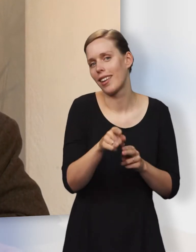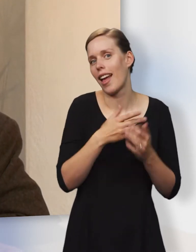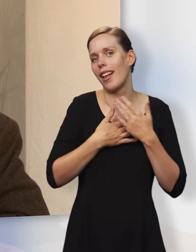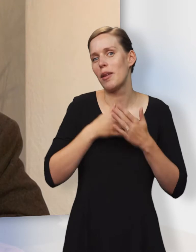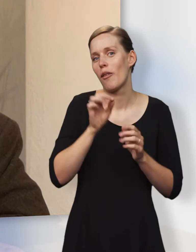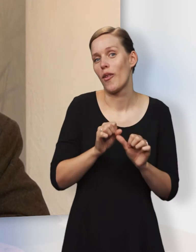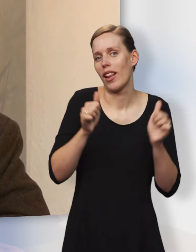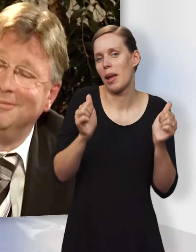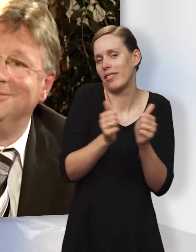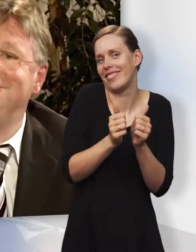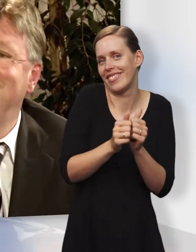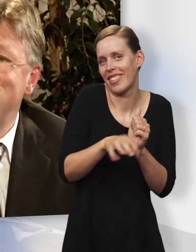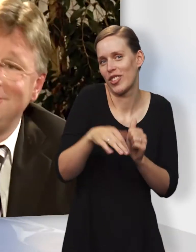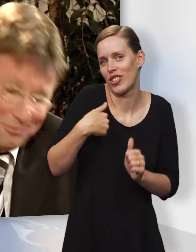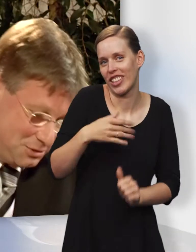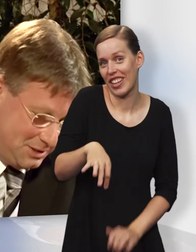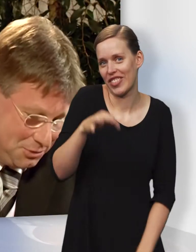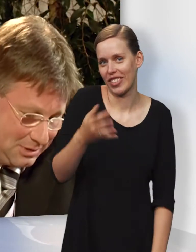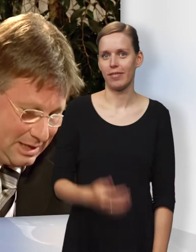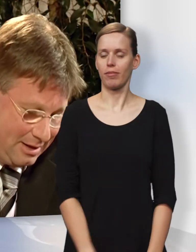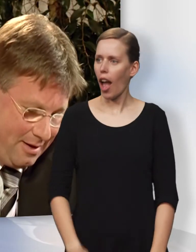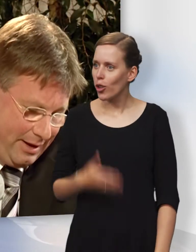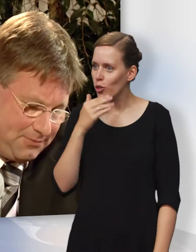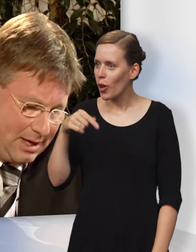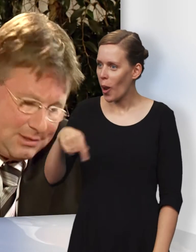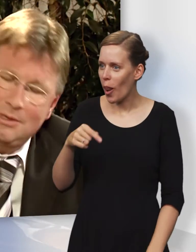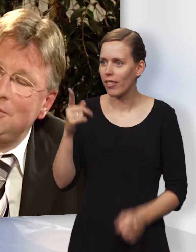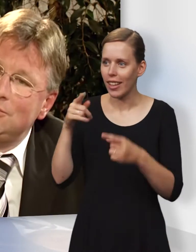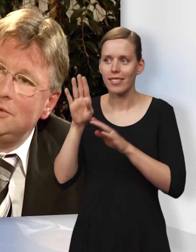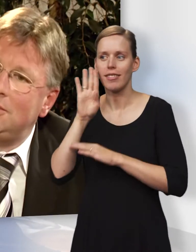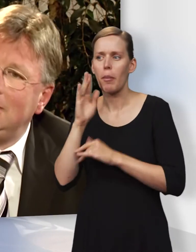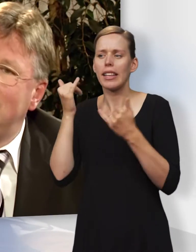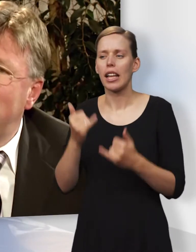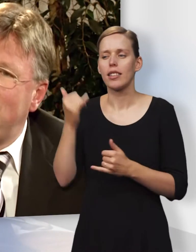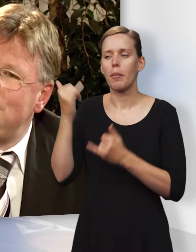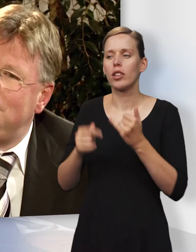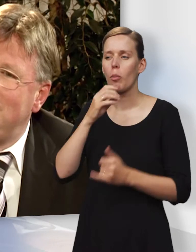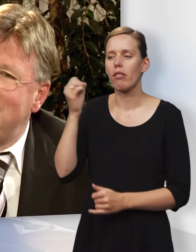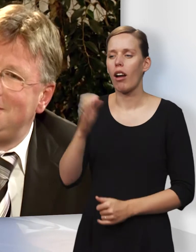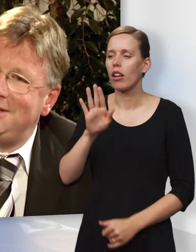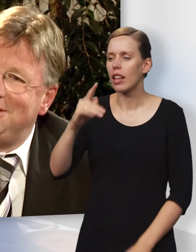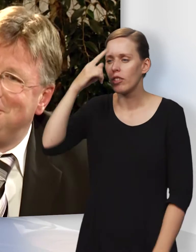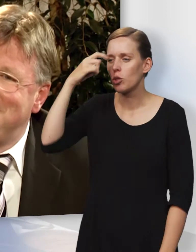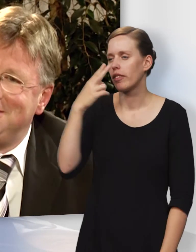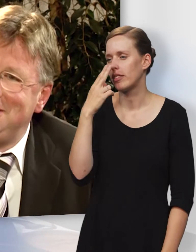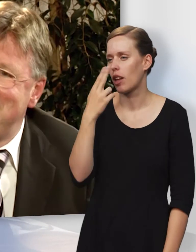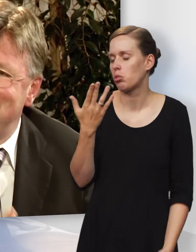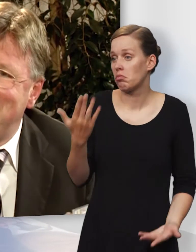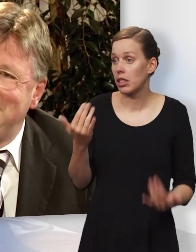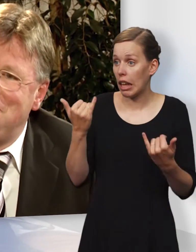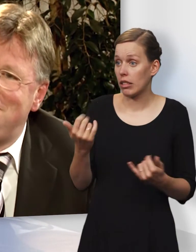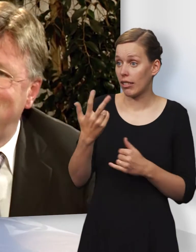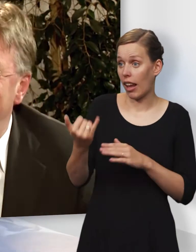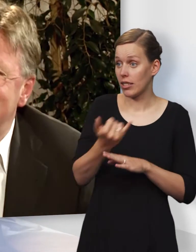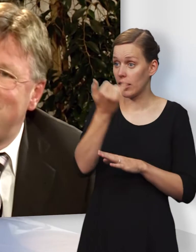Liebe ihres Lebens gefunden. Mhm. Schön, davon singen Sie uns gleich. Mhm. Jetzt verraten Sie uns aber zum Schluss noch Ihre Philosophie. Was hat sich denn über die 30